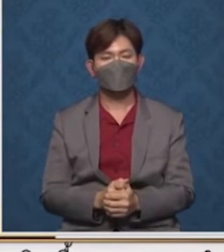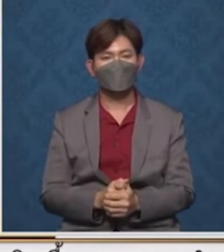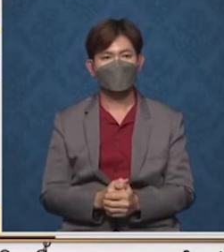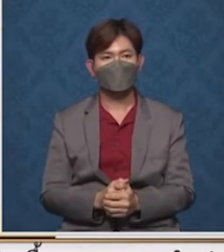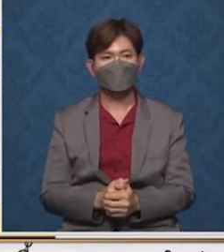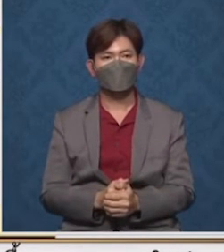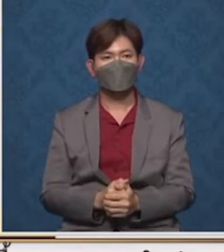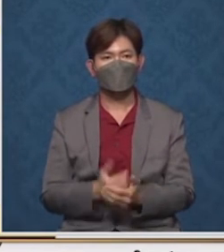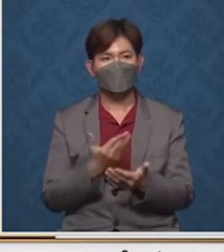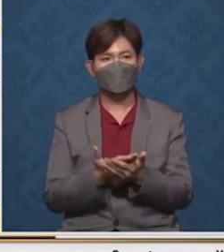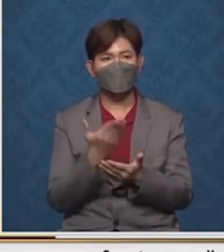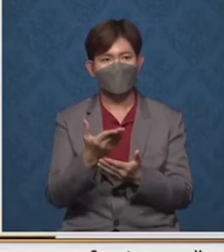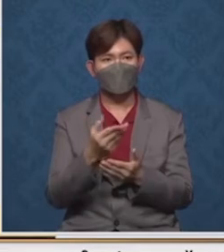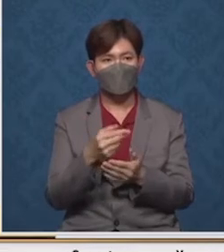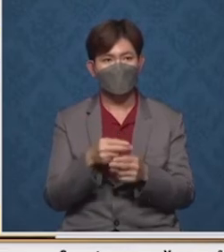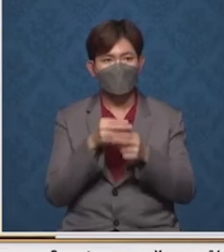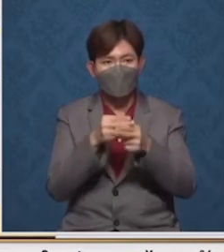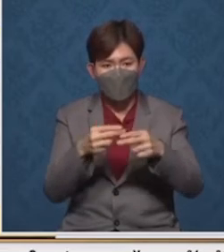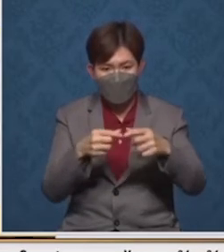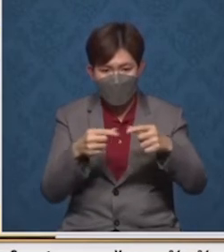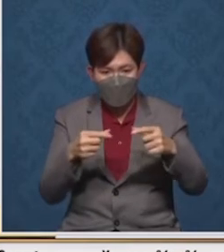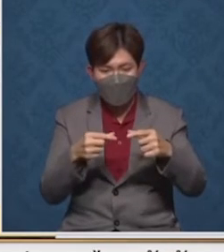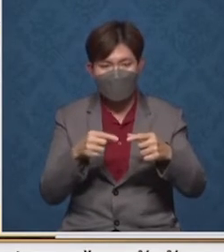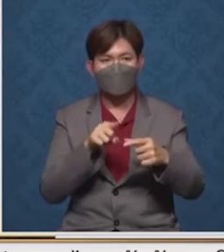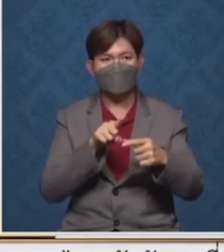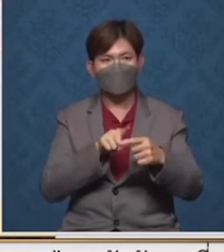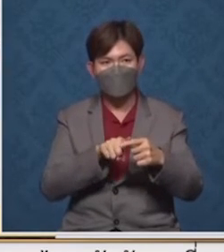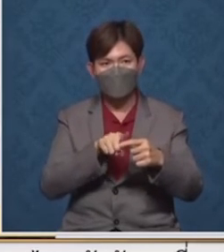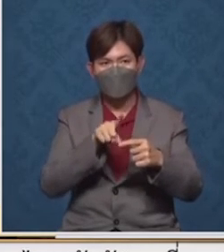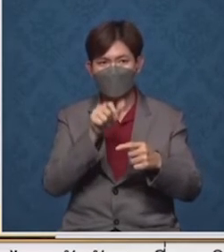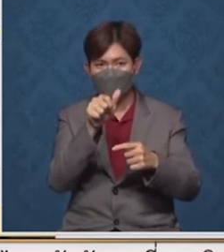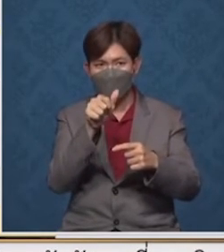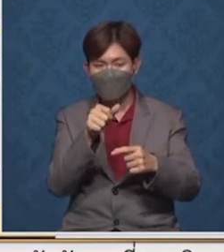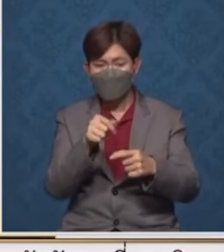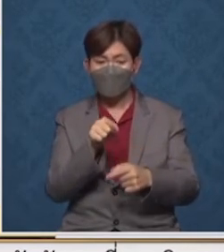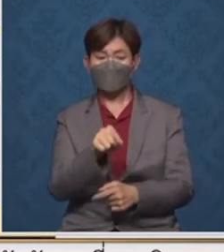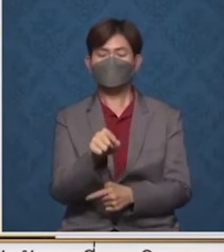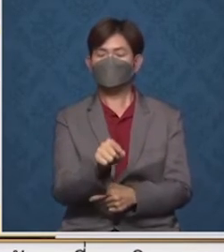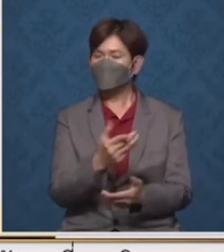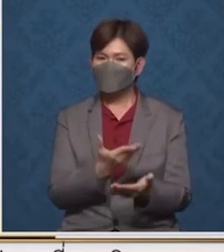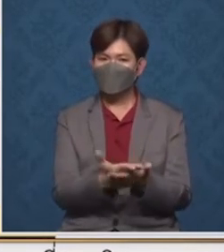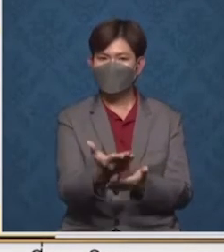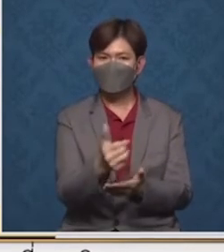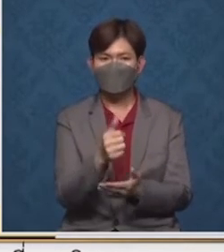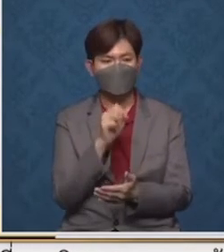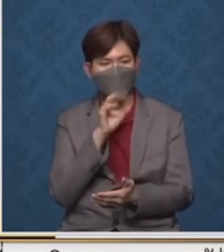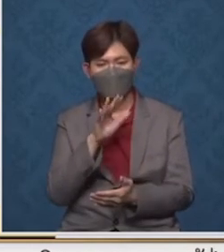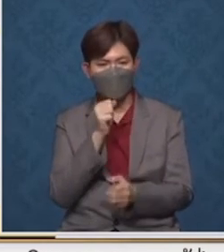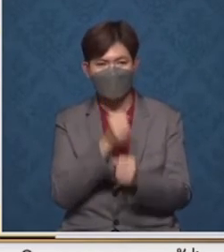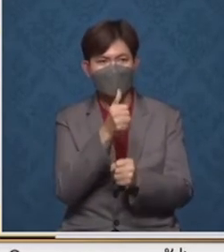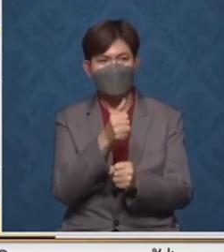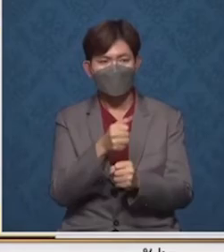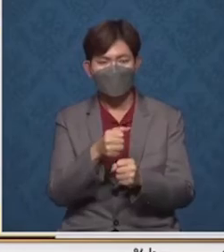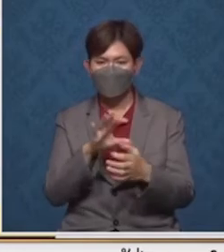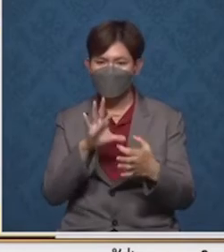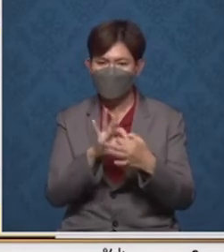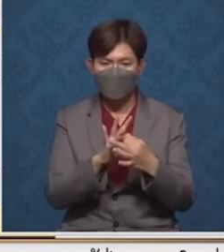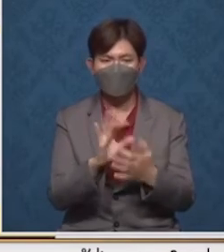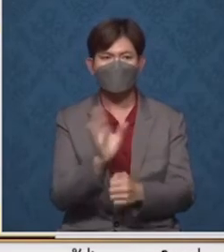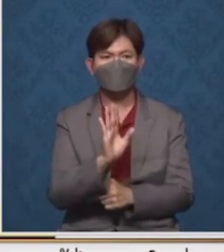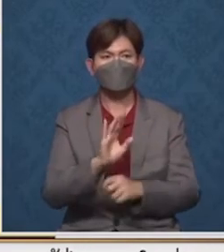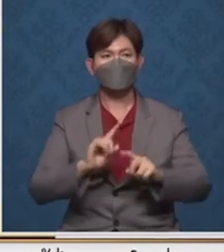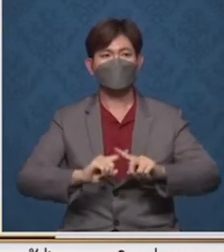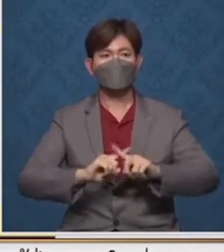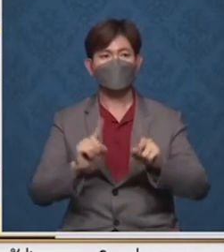อุ้ยเขาให้ซื้อเฉพาะเจาะจงได้เขาไม่ใช่ล็อกสเปกครับเขาบอกชี้เอาเลยถ้าอยากได้ชี้เอาเลยไม่ใช่ล็อคสเปคแต่